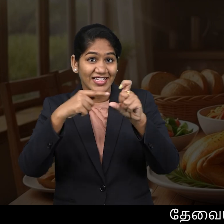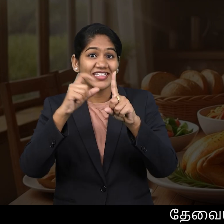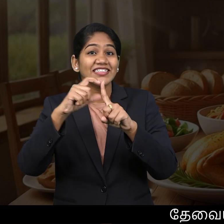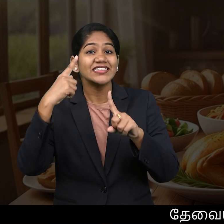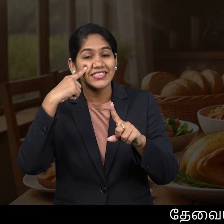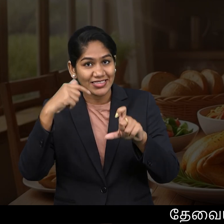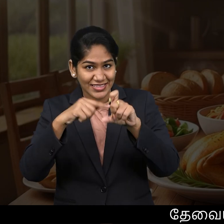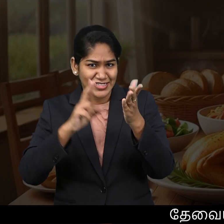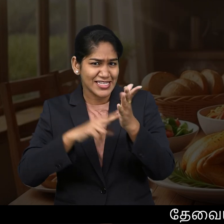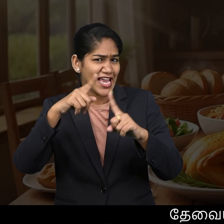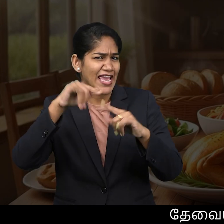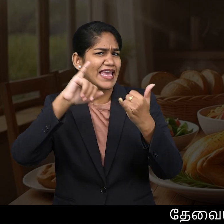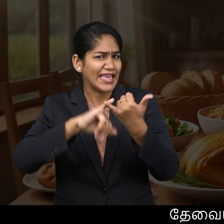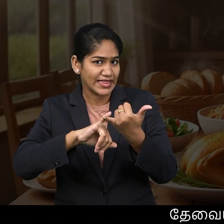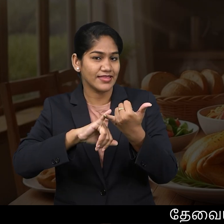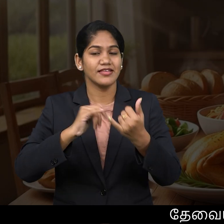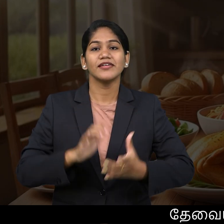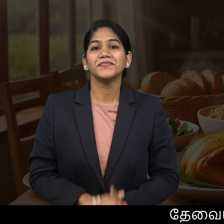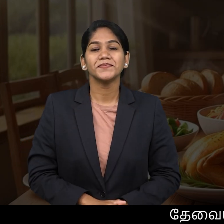தேவையான பொருட்கள்.